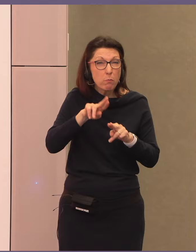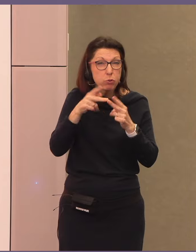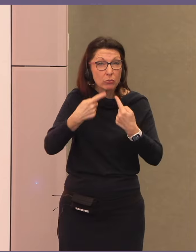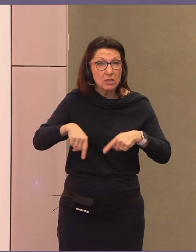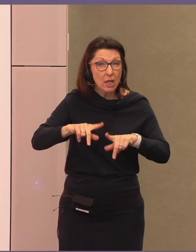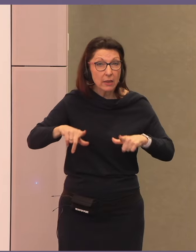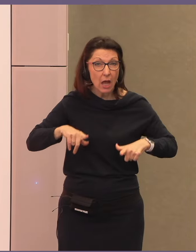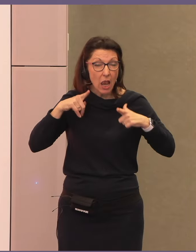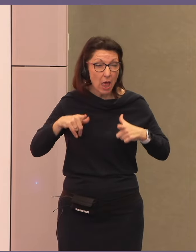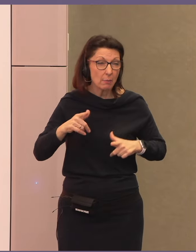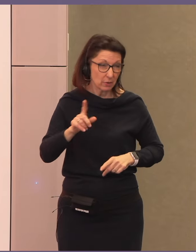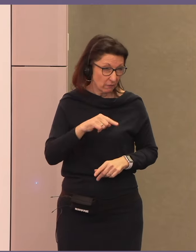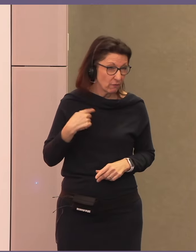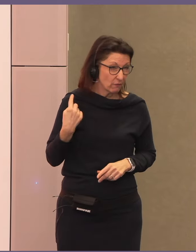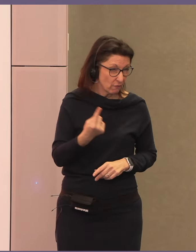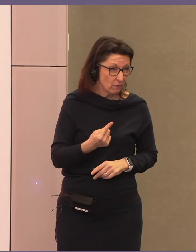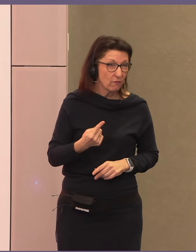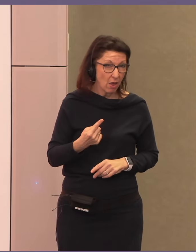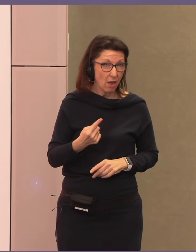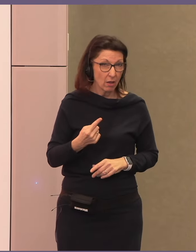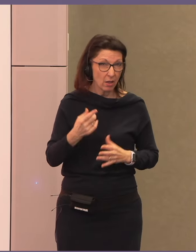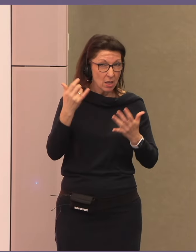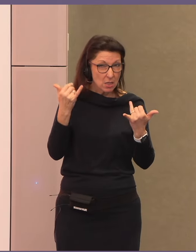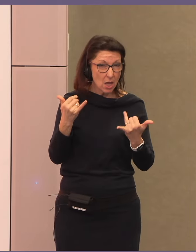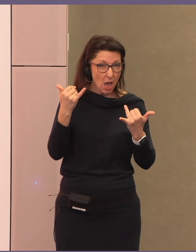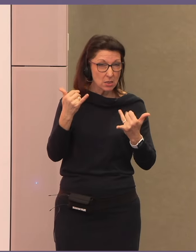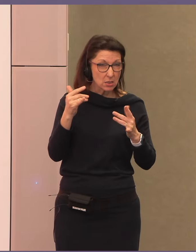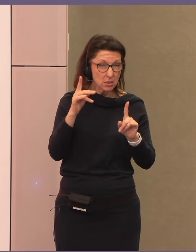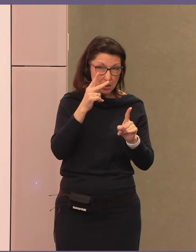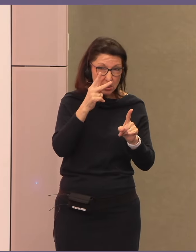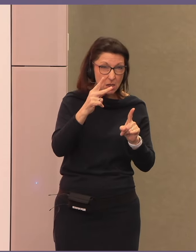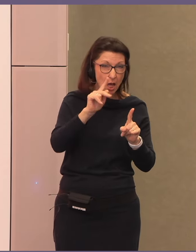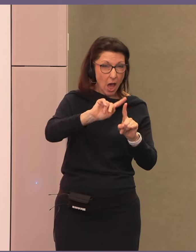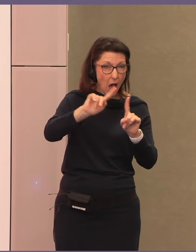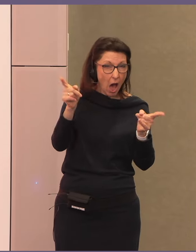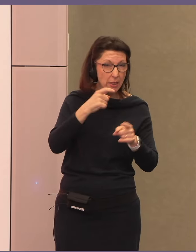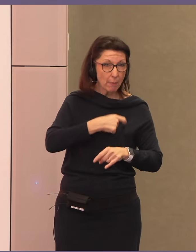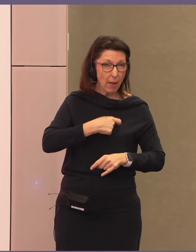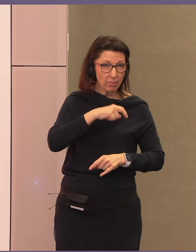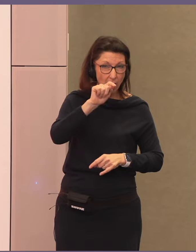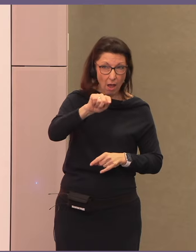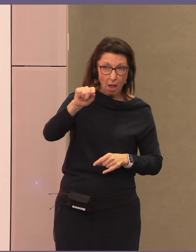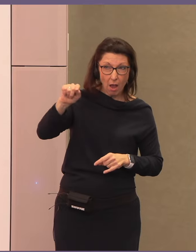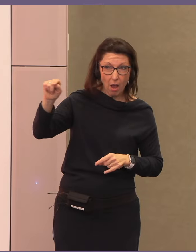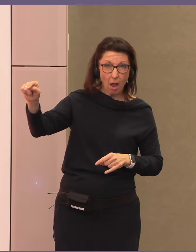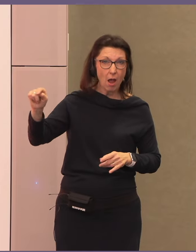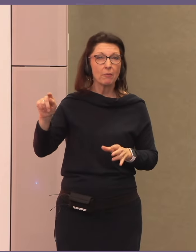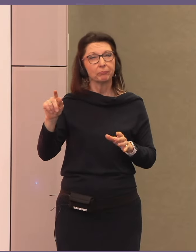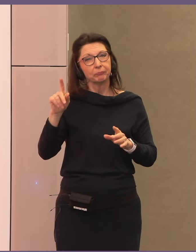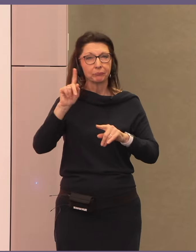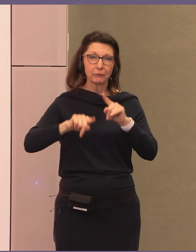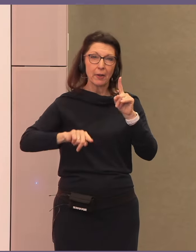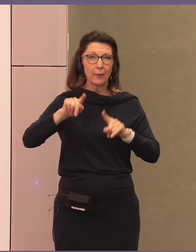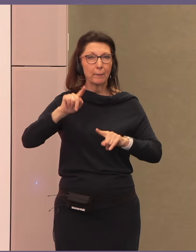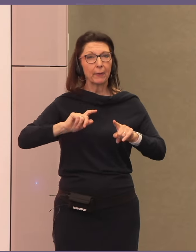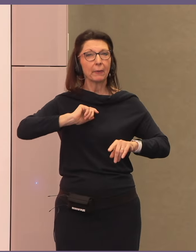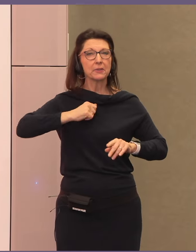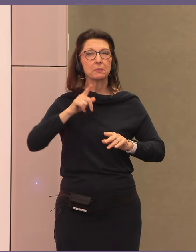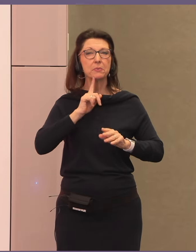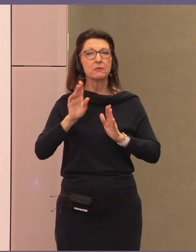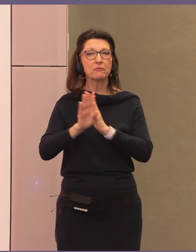wissen, dass dieser Geist auch noch immer schlummert in anderen politischen Parteien, die es manchmal gut verstecken. Und die